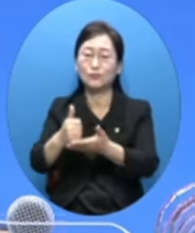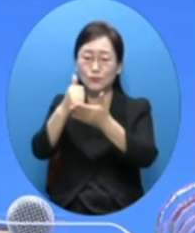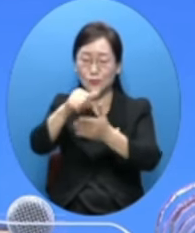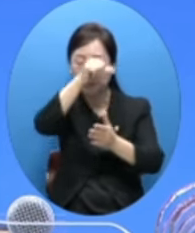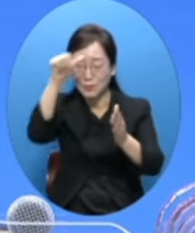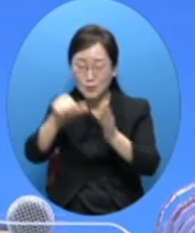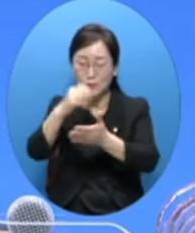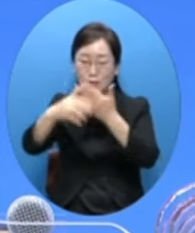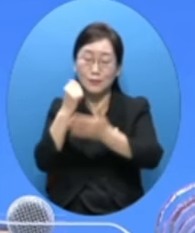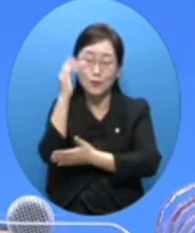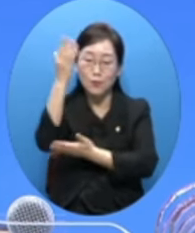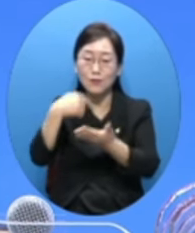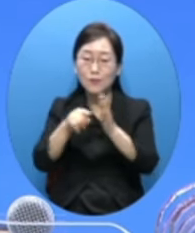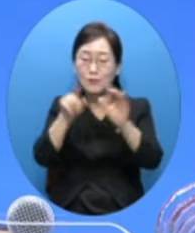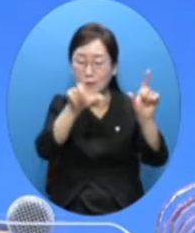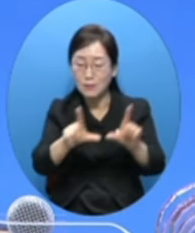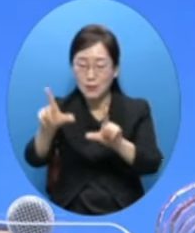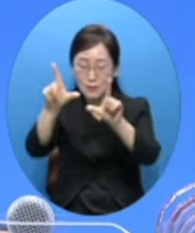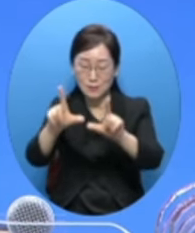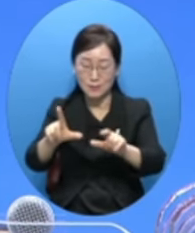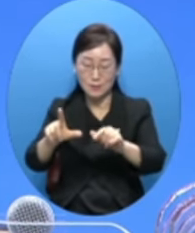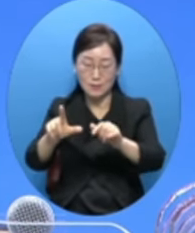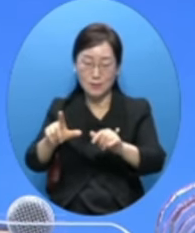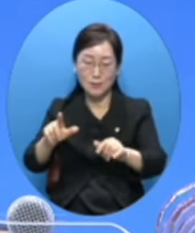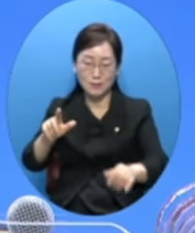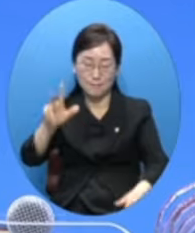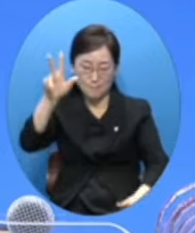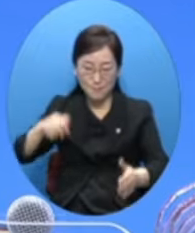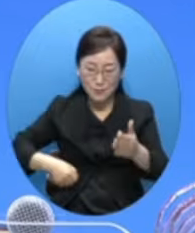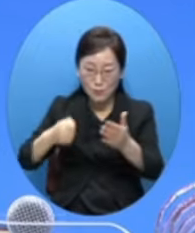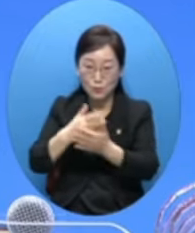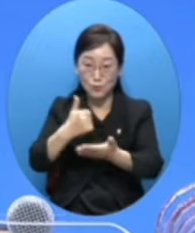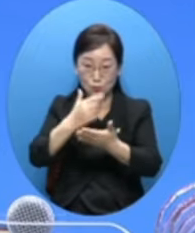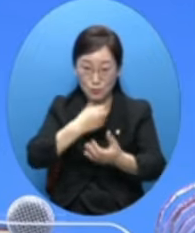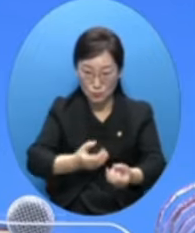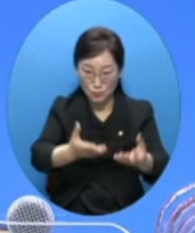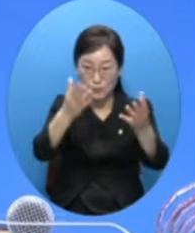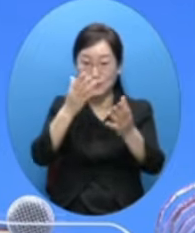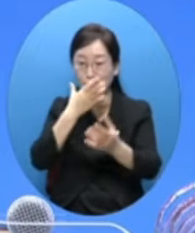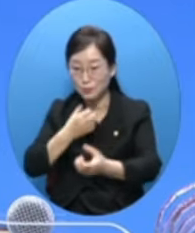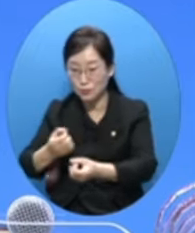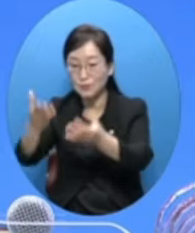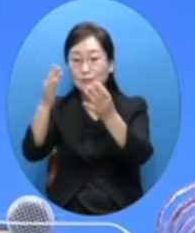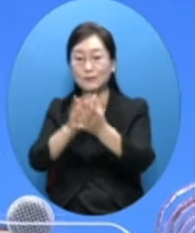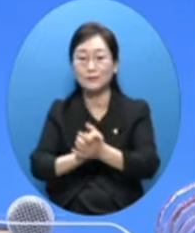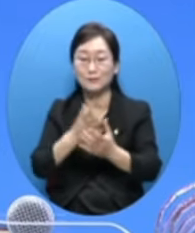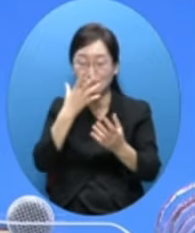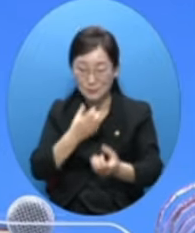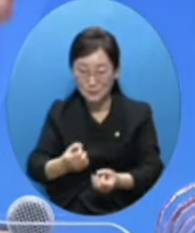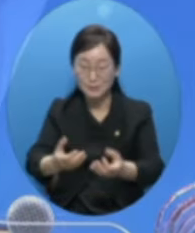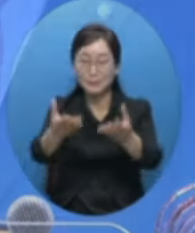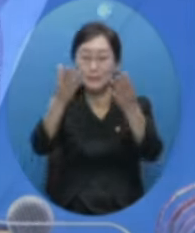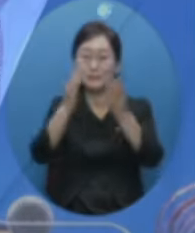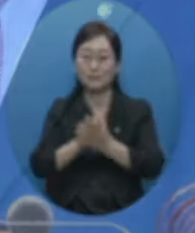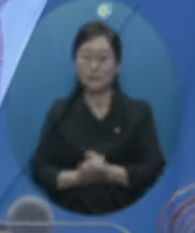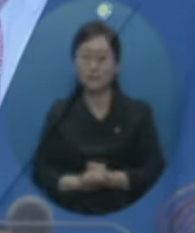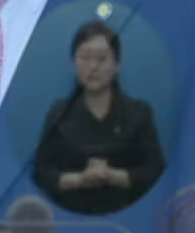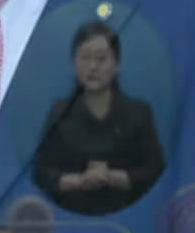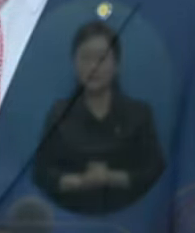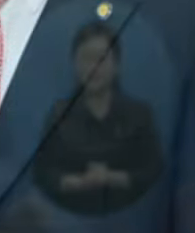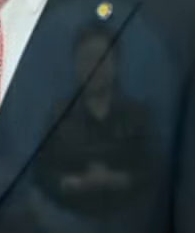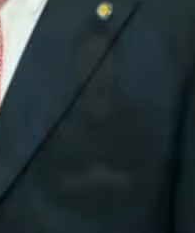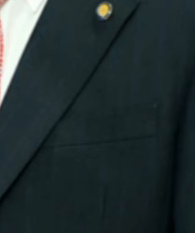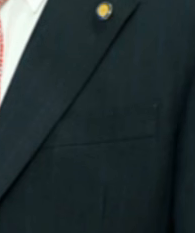한평생 하나님 영광에 살겠다고 결심하는 여러분 모두 되기를 주님의 이름으로 축원합니다. 축원합니다. 축원합니다.